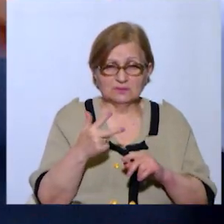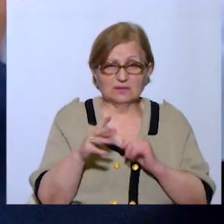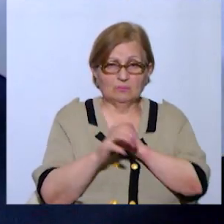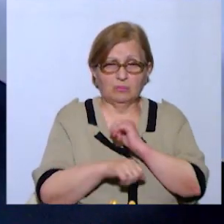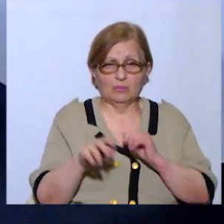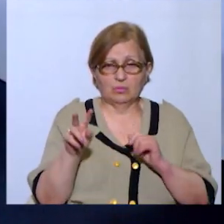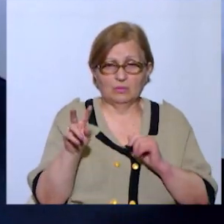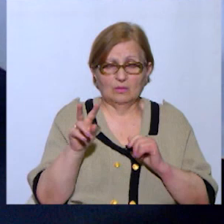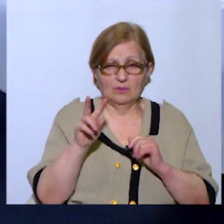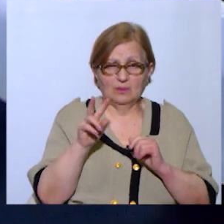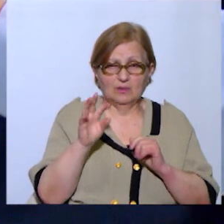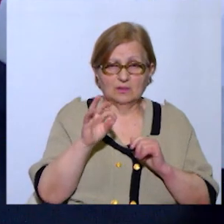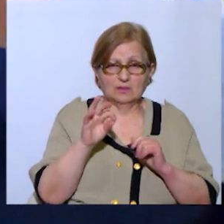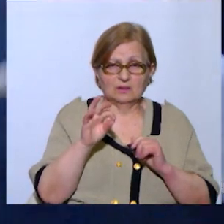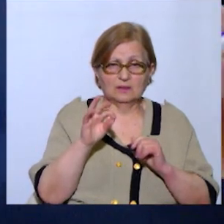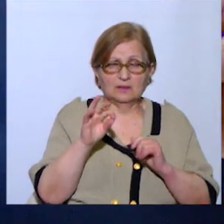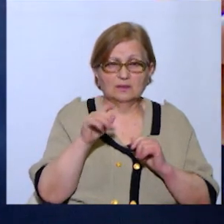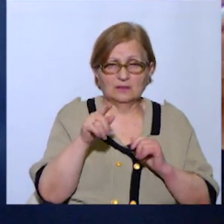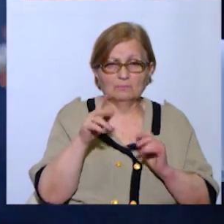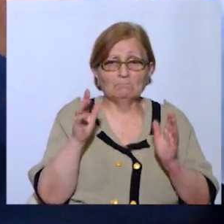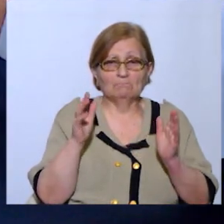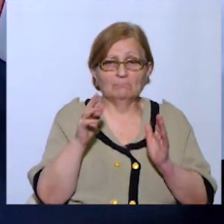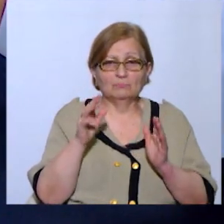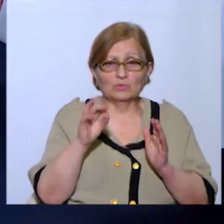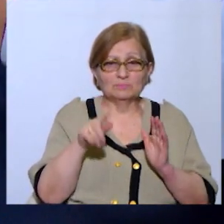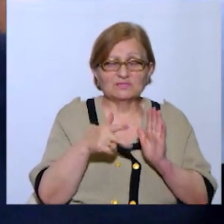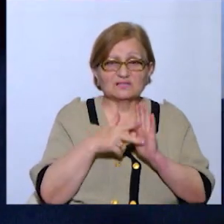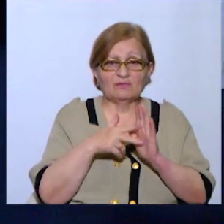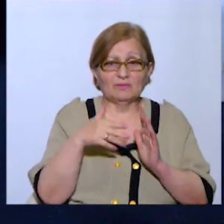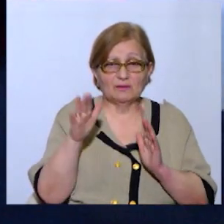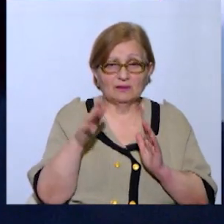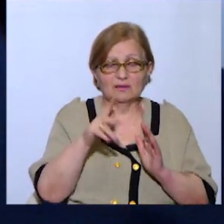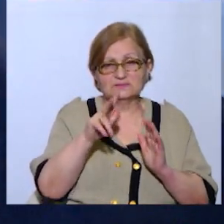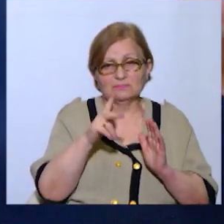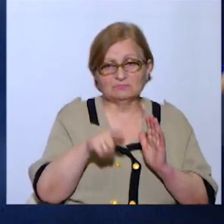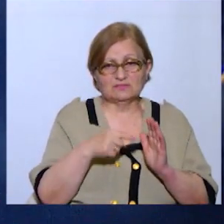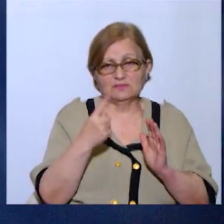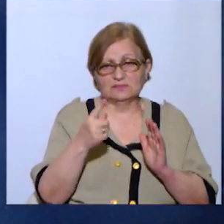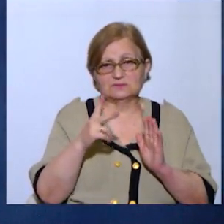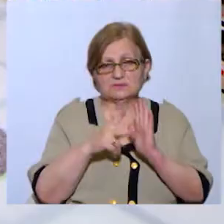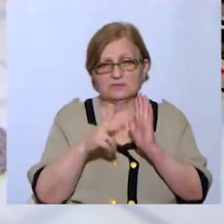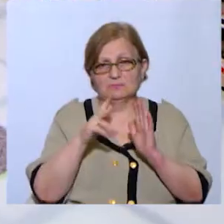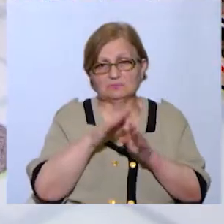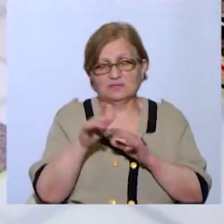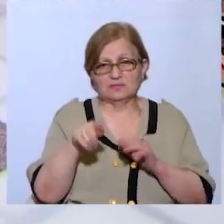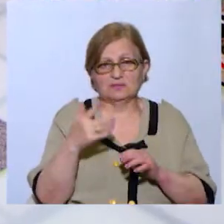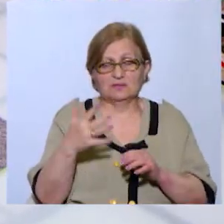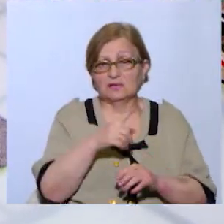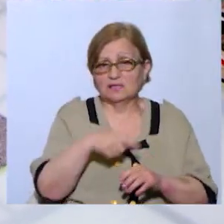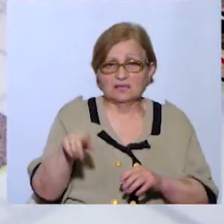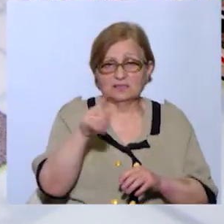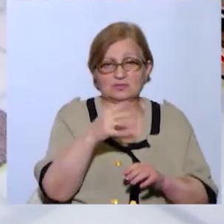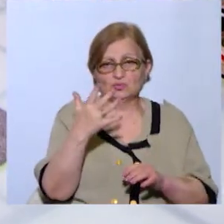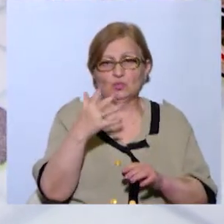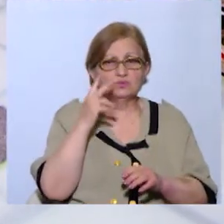ორი წერვი 0.8 მიათედით მეტი ანუ 3.1 და 3.1 და ეს ხუთი რიცხვიც ეს